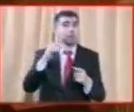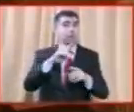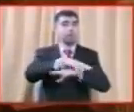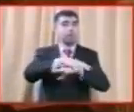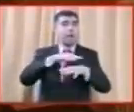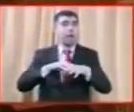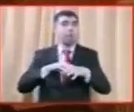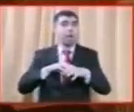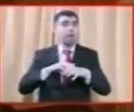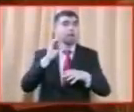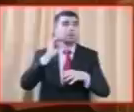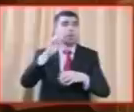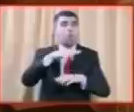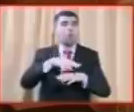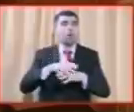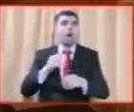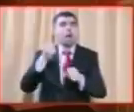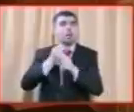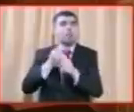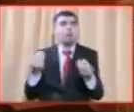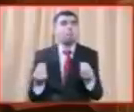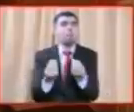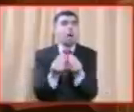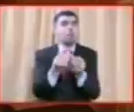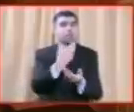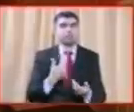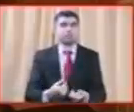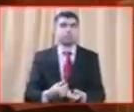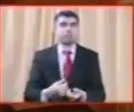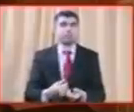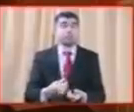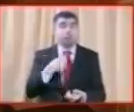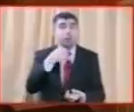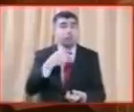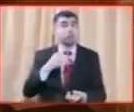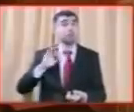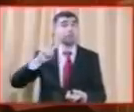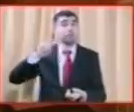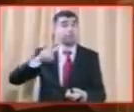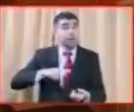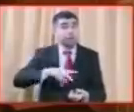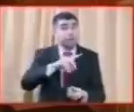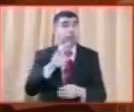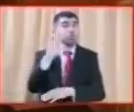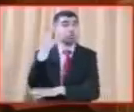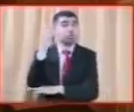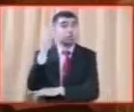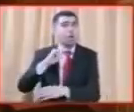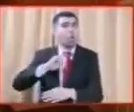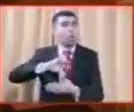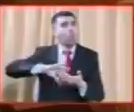الوطنيه للتنميه البشريه، راه داخله في هذا المخطط. وكذلك في التشجير راه داخله في هذا